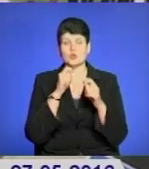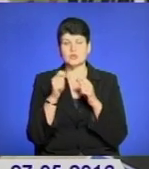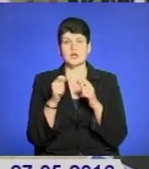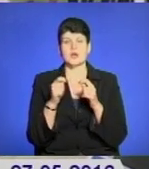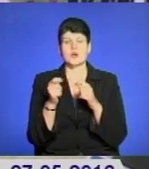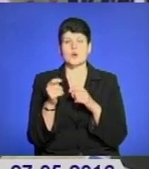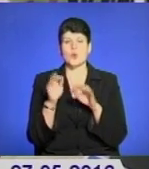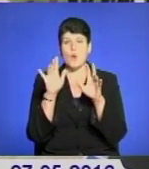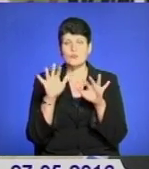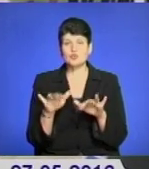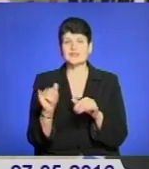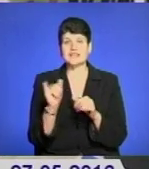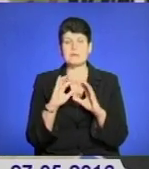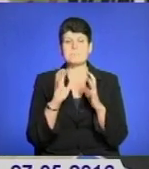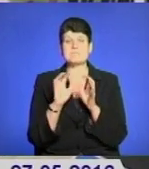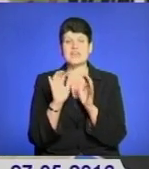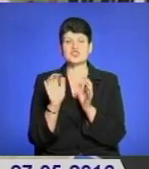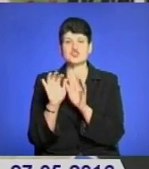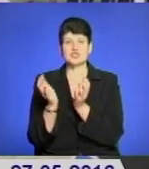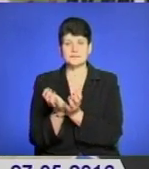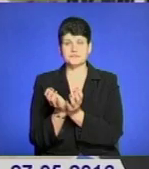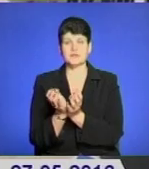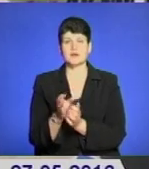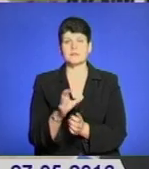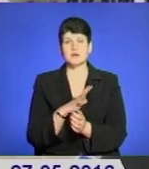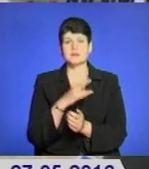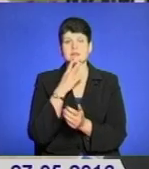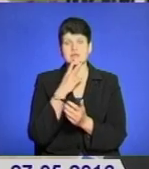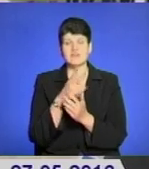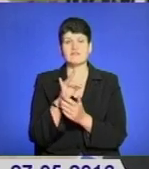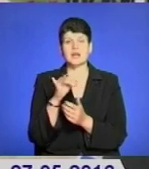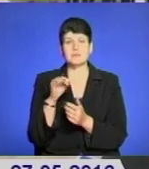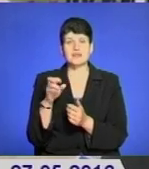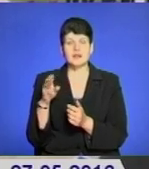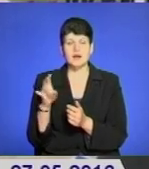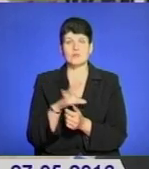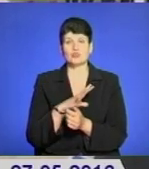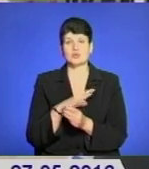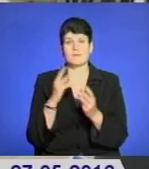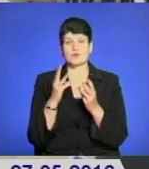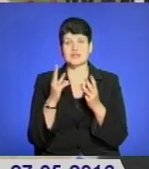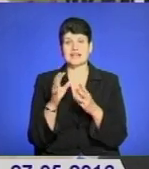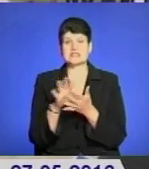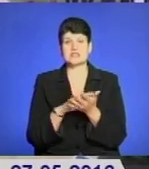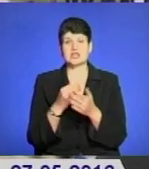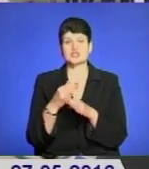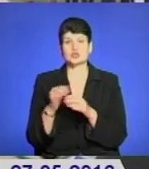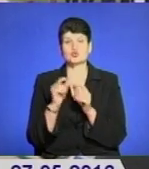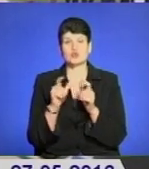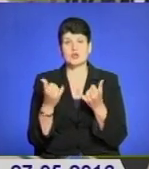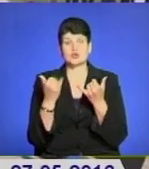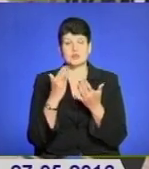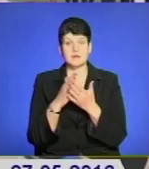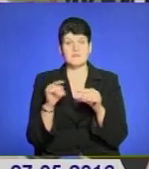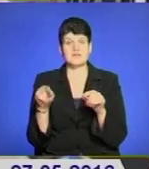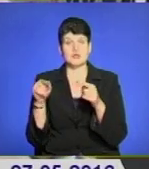Рибниках в лютому місяці ми з жахом спостерігали, як відбулося пожежа, яка знищила практично частину школи, а сьогодні ми маємо